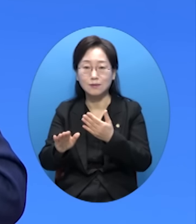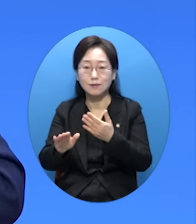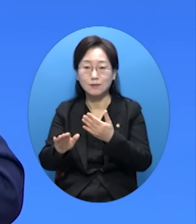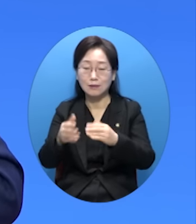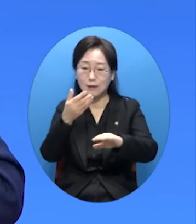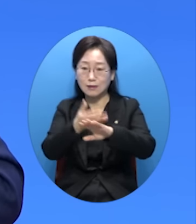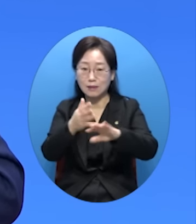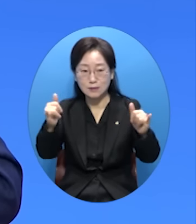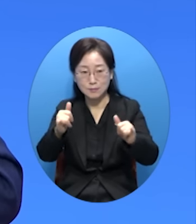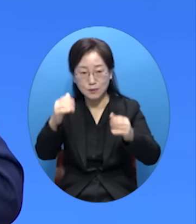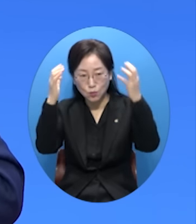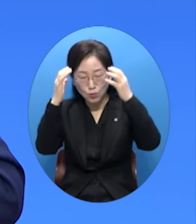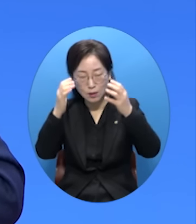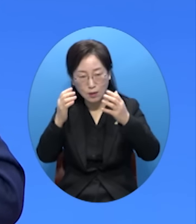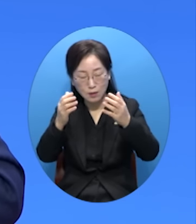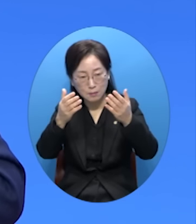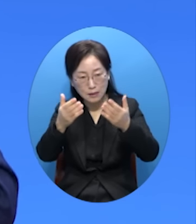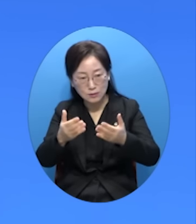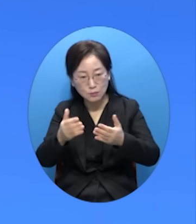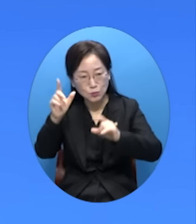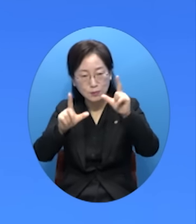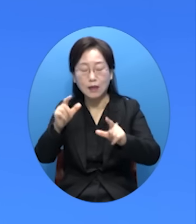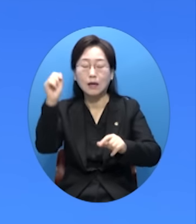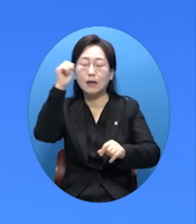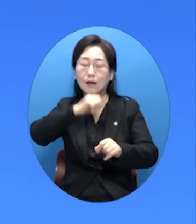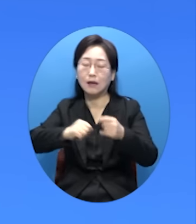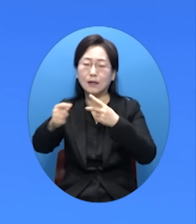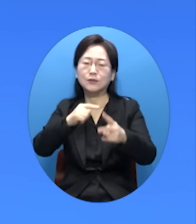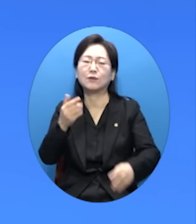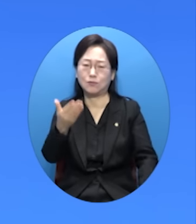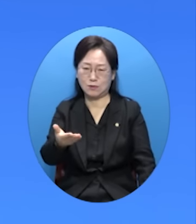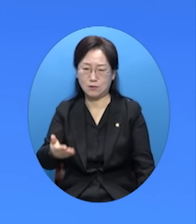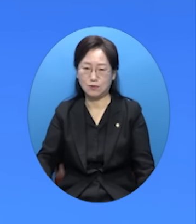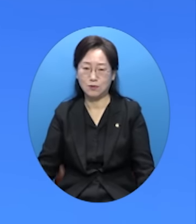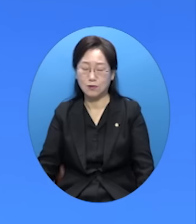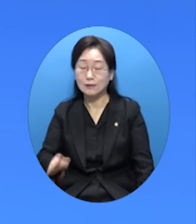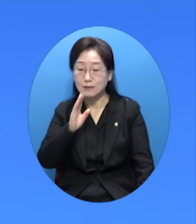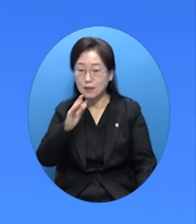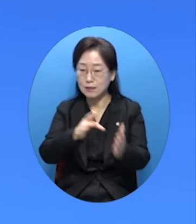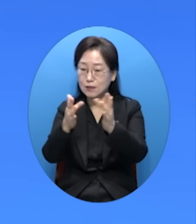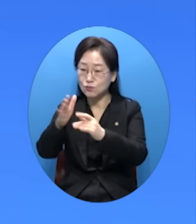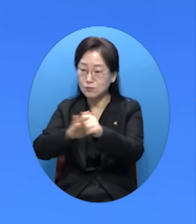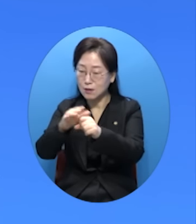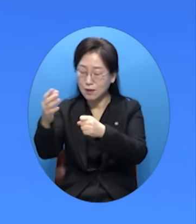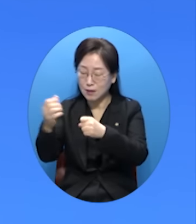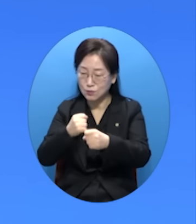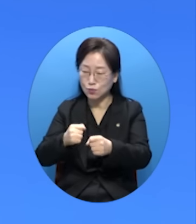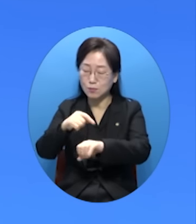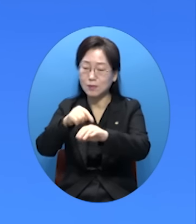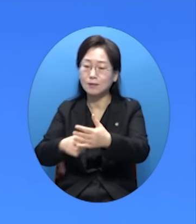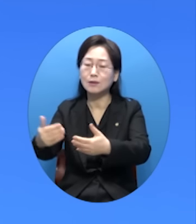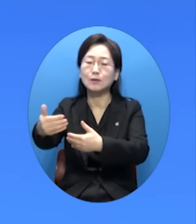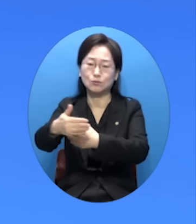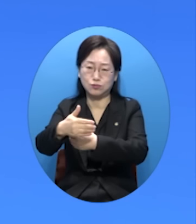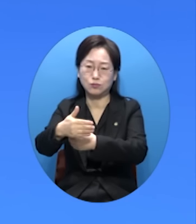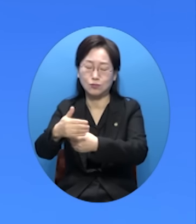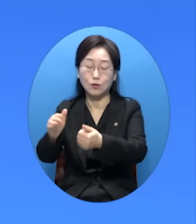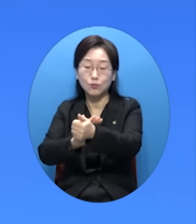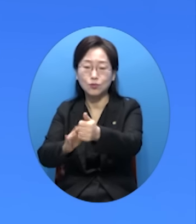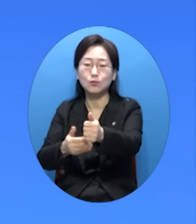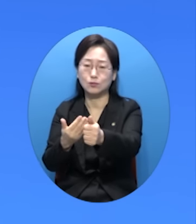남이 고난받는 그 모습을 이해할 수 있게 됩니다. 그래서 진정으로 예수님의 사랑으로 그들을 품고 그들을